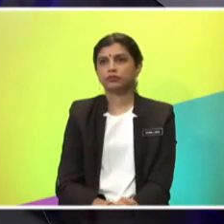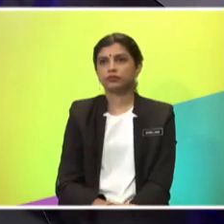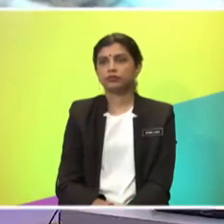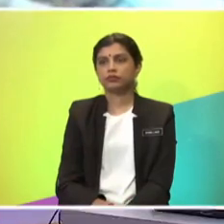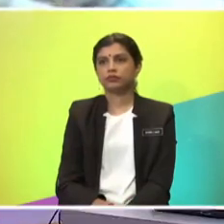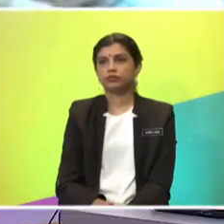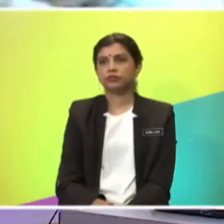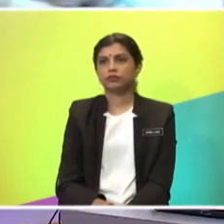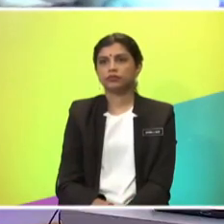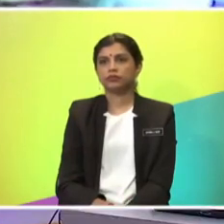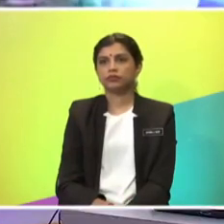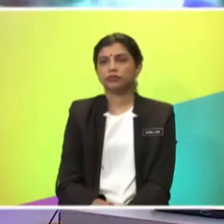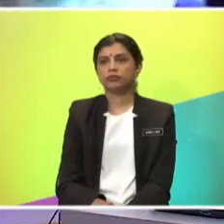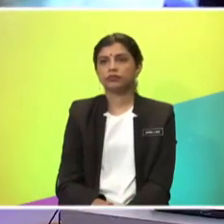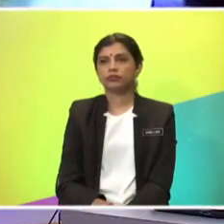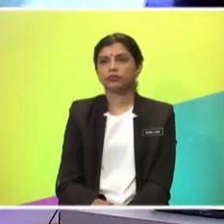Okey, tambah